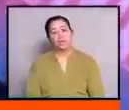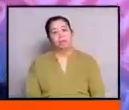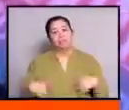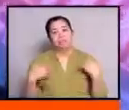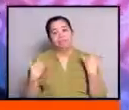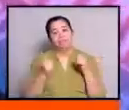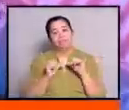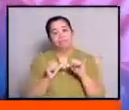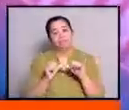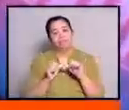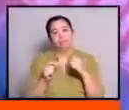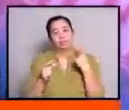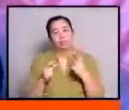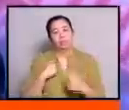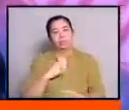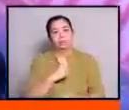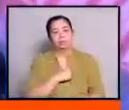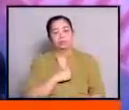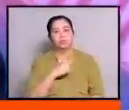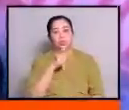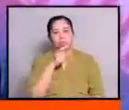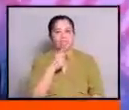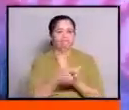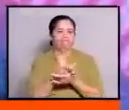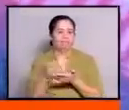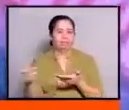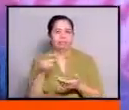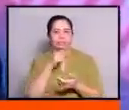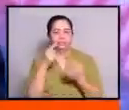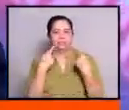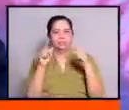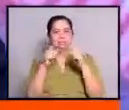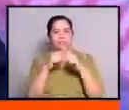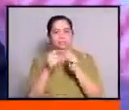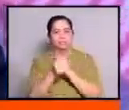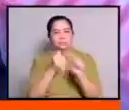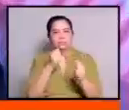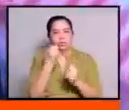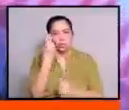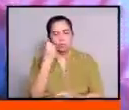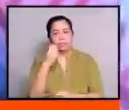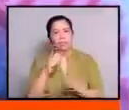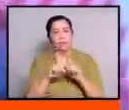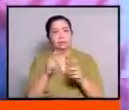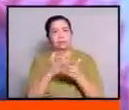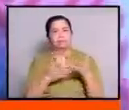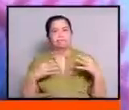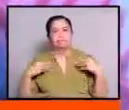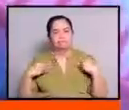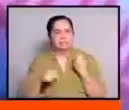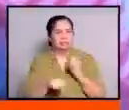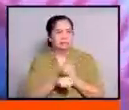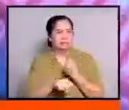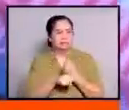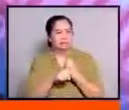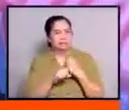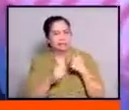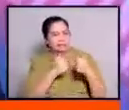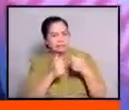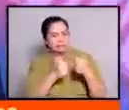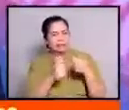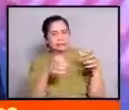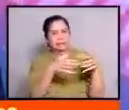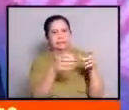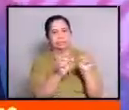Life goes on naman para sa mga senatorial candidates na bigong makapasok sa Magic 12. Pero ang ilan sa kanila, aminadong nahirapang tapatan ang pwersa